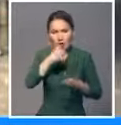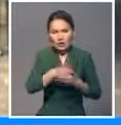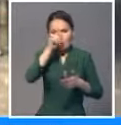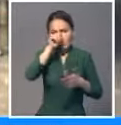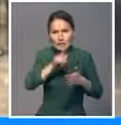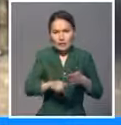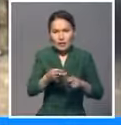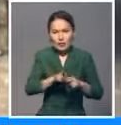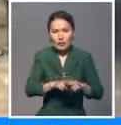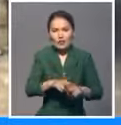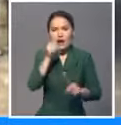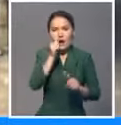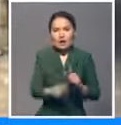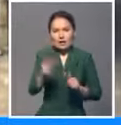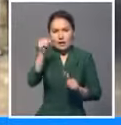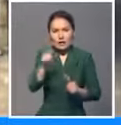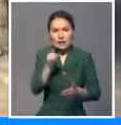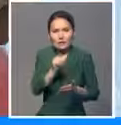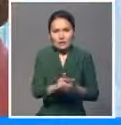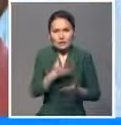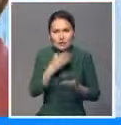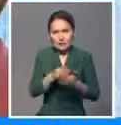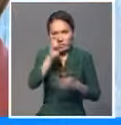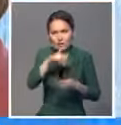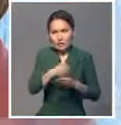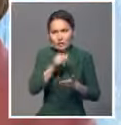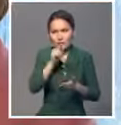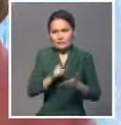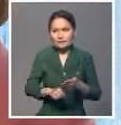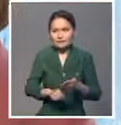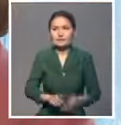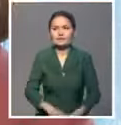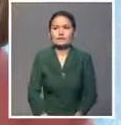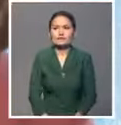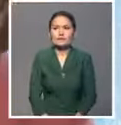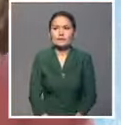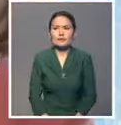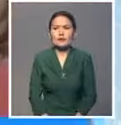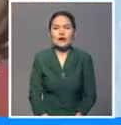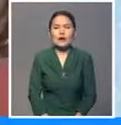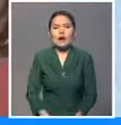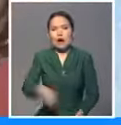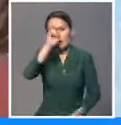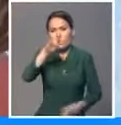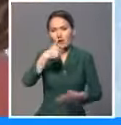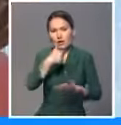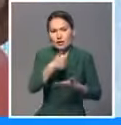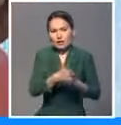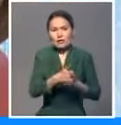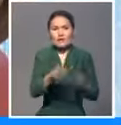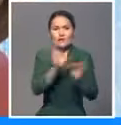олардың азаматтық жауапкершілігін арттырады. Мемлекет басшысы ұсынып отырған 5 институционалдық реформа еліміздің